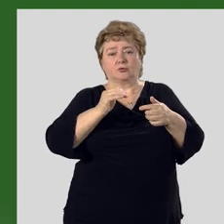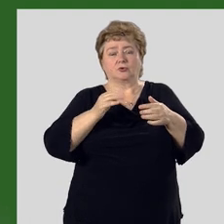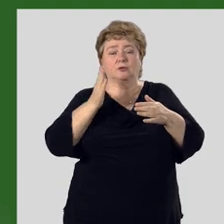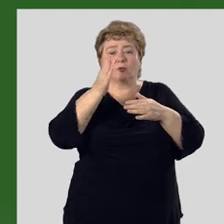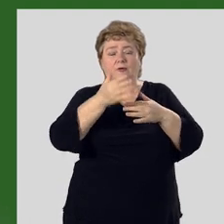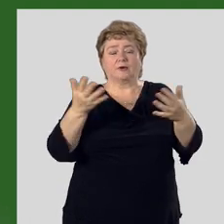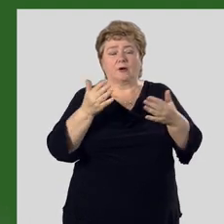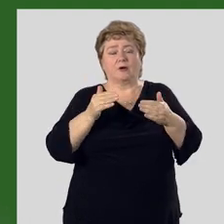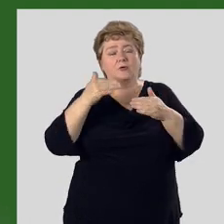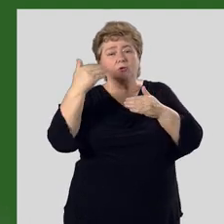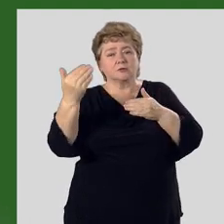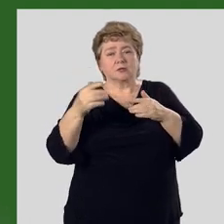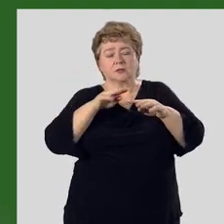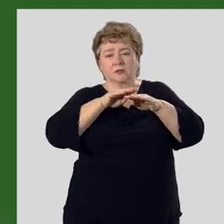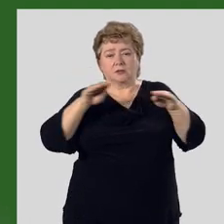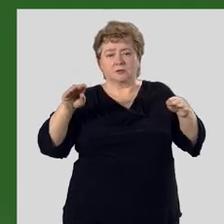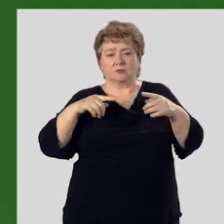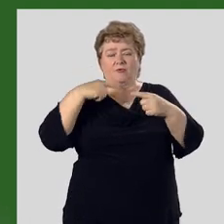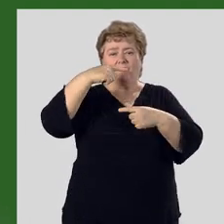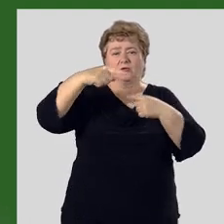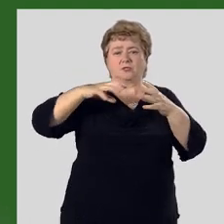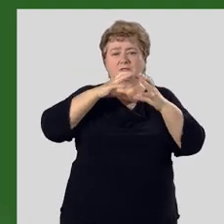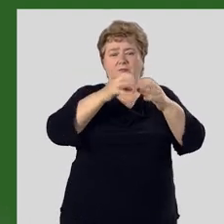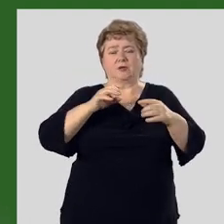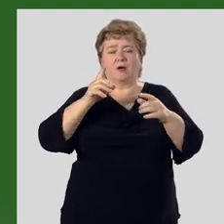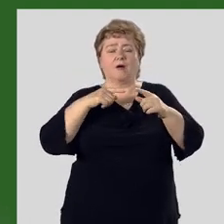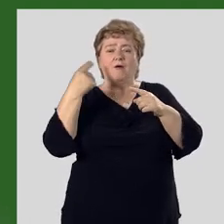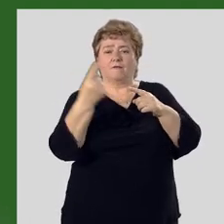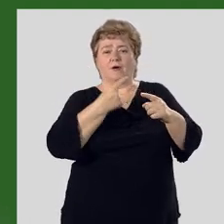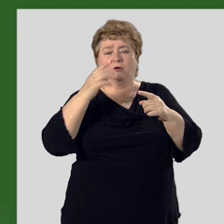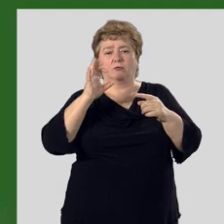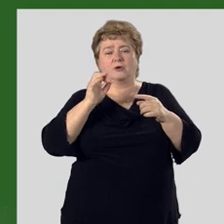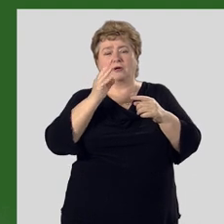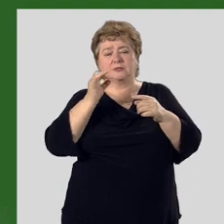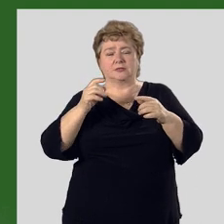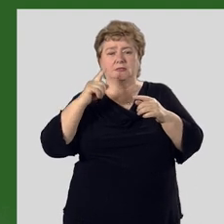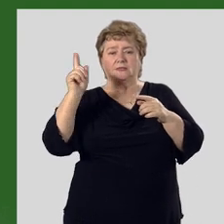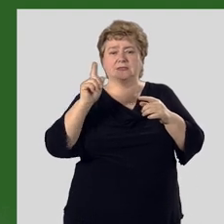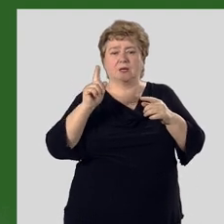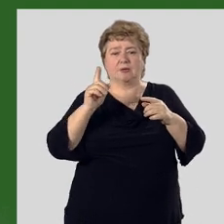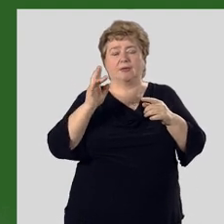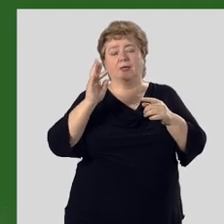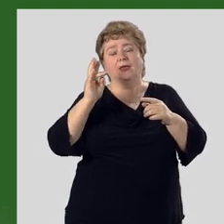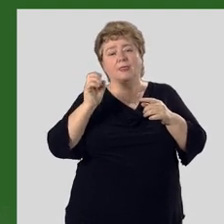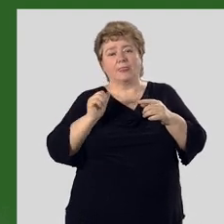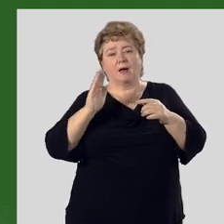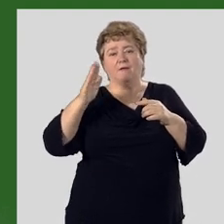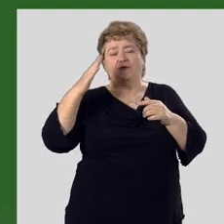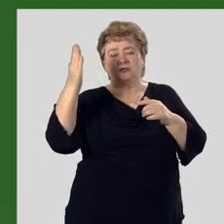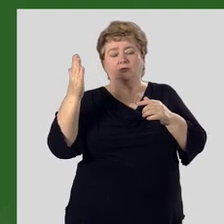направлении какой стороны горизонта вращается Земля вокруг оси? С запада на восток.